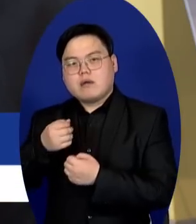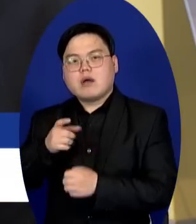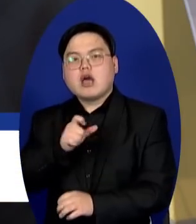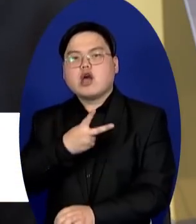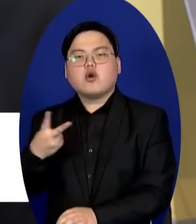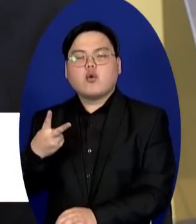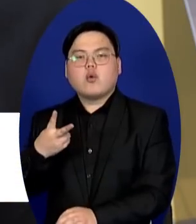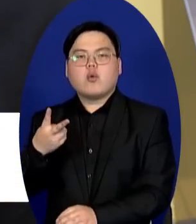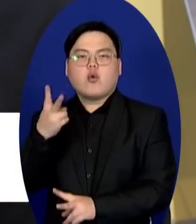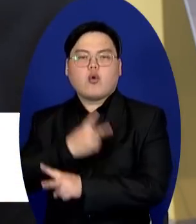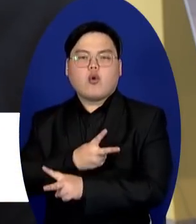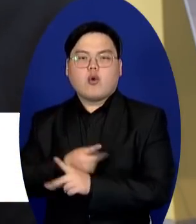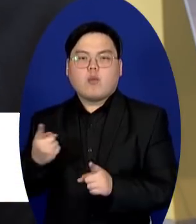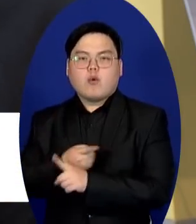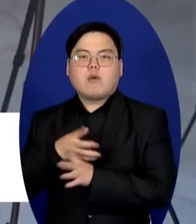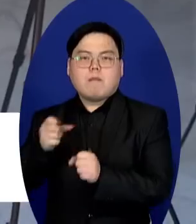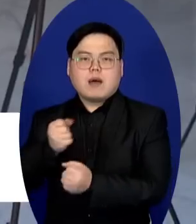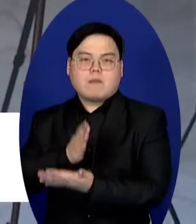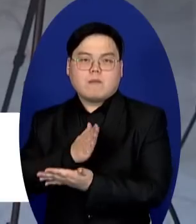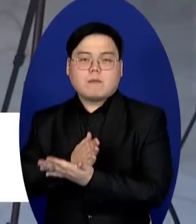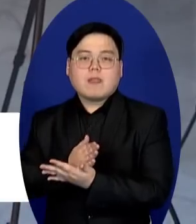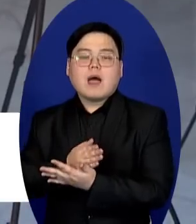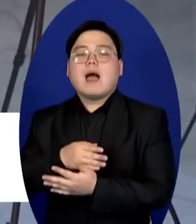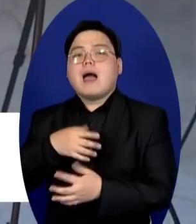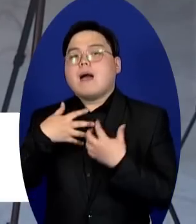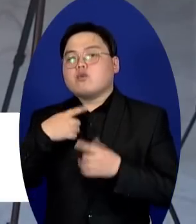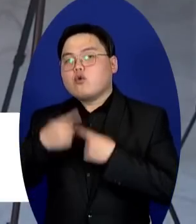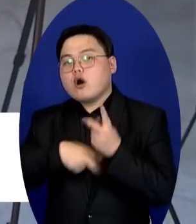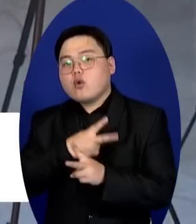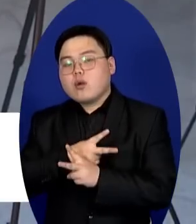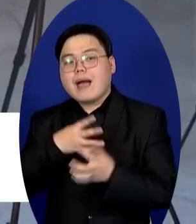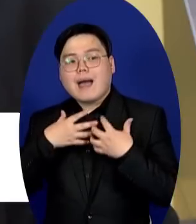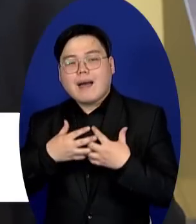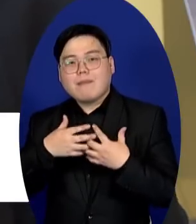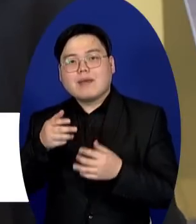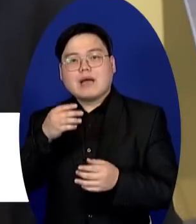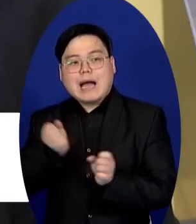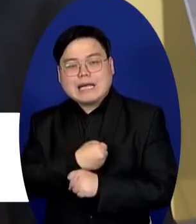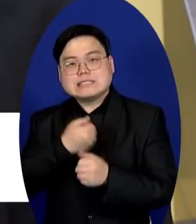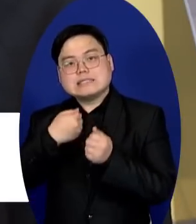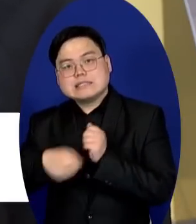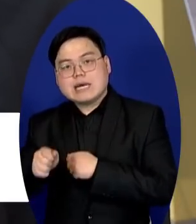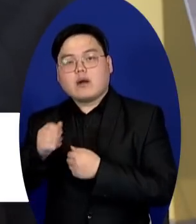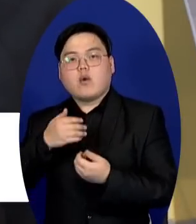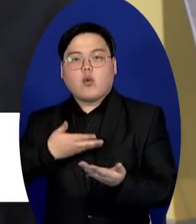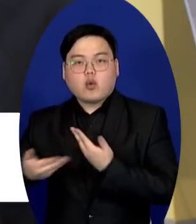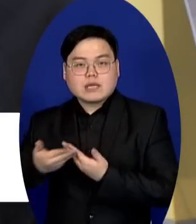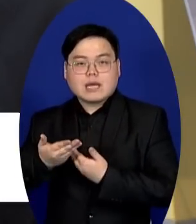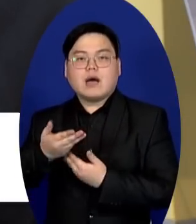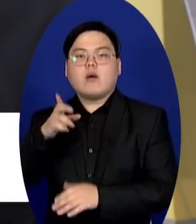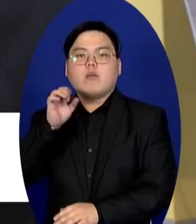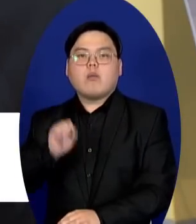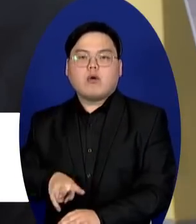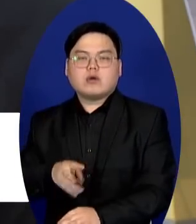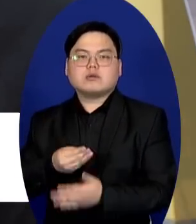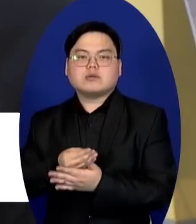болох тохиол байдаг. За амтны тухай хууланд бол амтны эд эрхтэй гэдэг худалдсан, борлуулсан, хадгалсан одоо тухайн амтыг алсан барьцтай адилхан үүсгэн гэдэг одоо